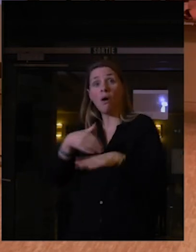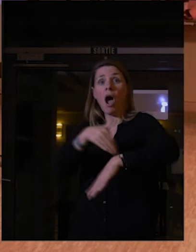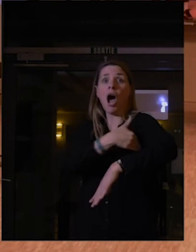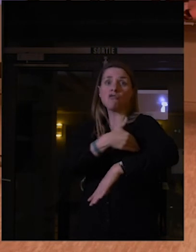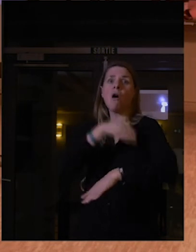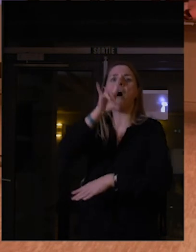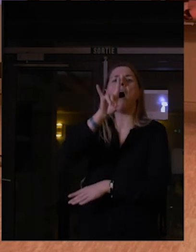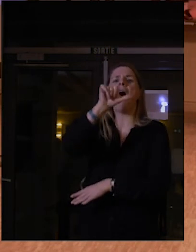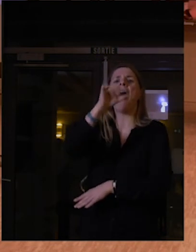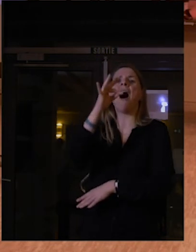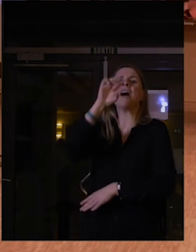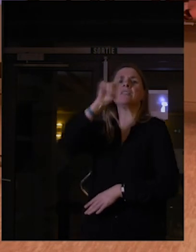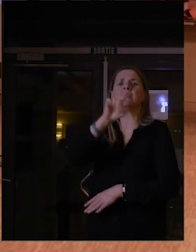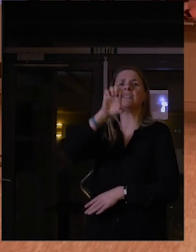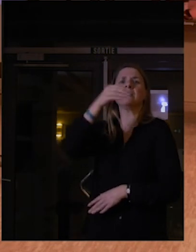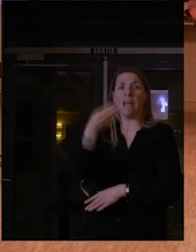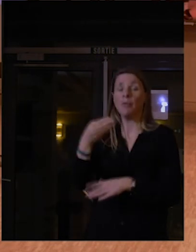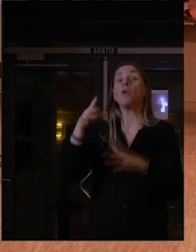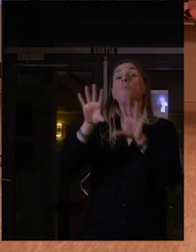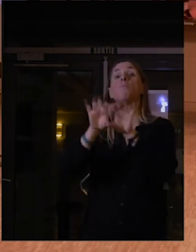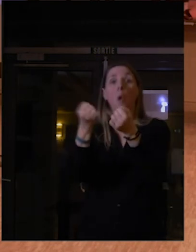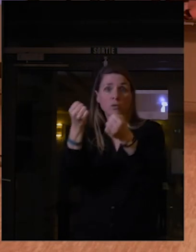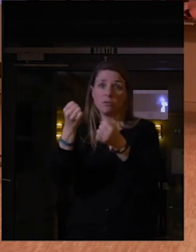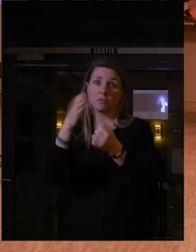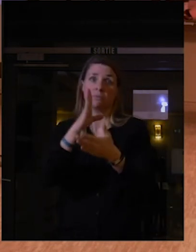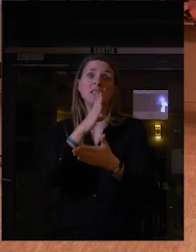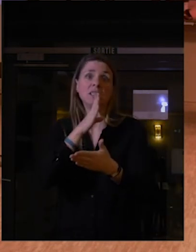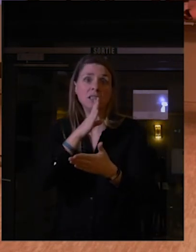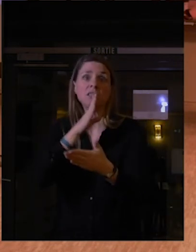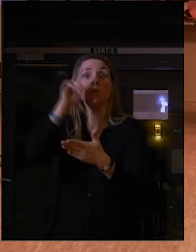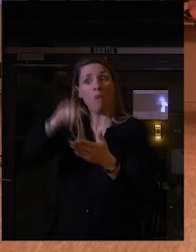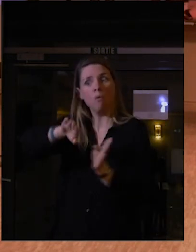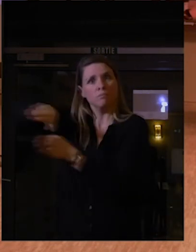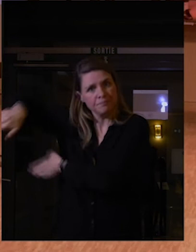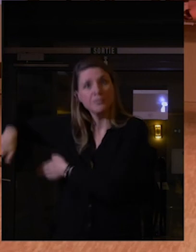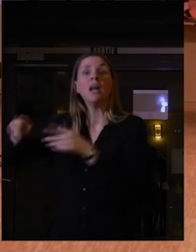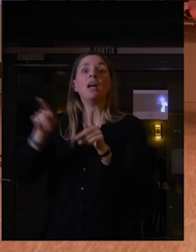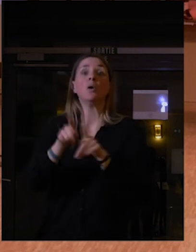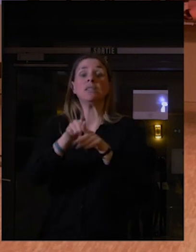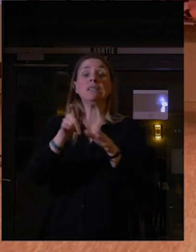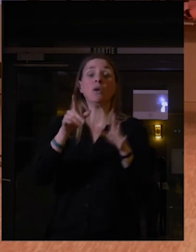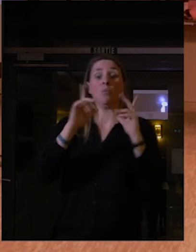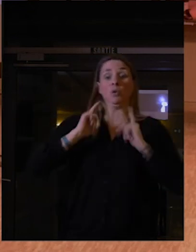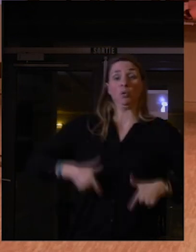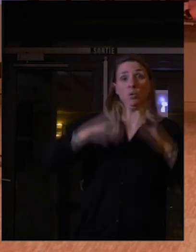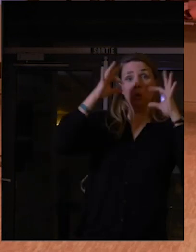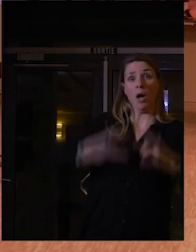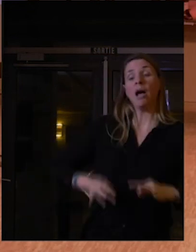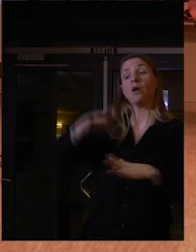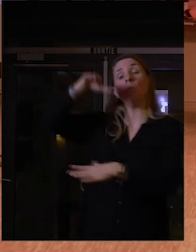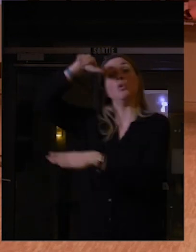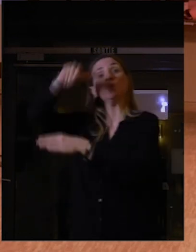les ATSEM, qui ont les pauses méridiennes, et aussi, on travaille aussi sur le périscolaire, sur quand on prend les enfants le